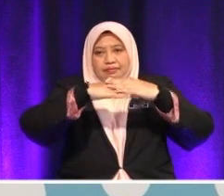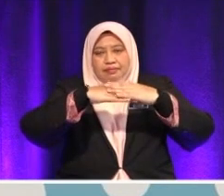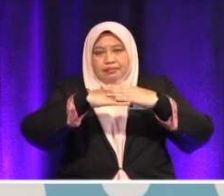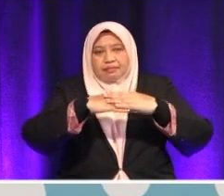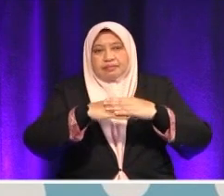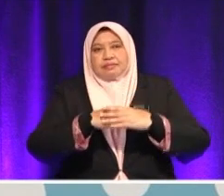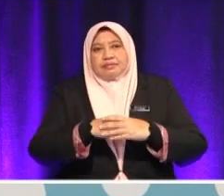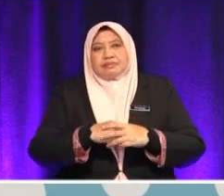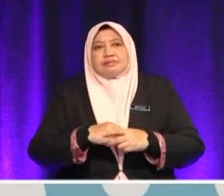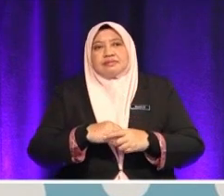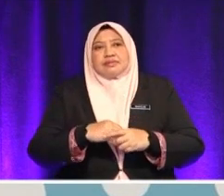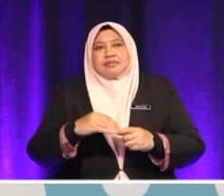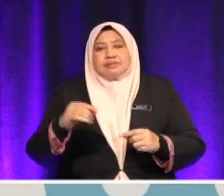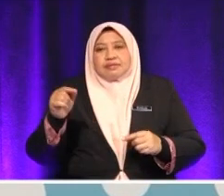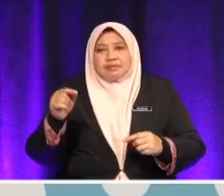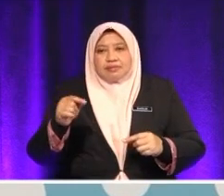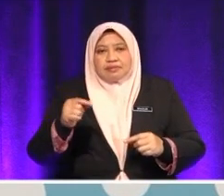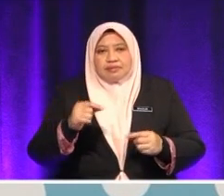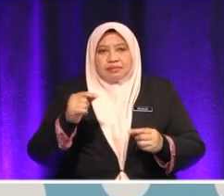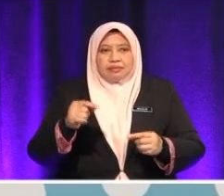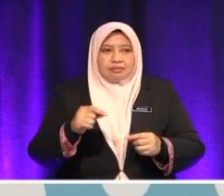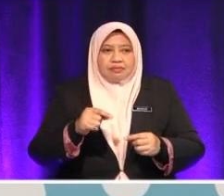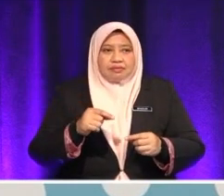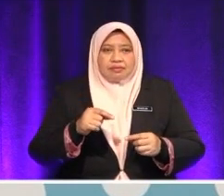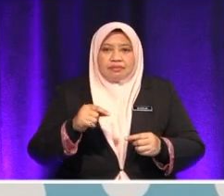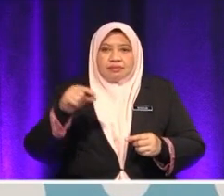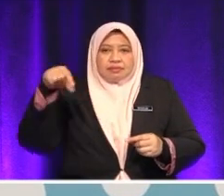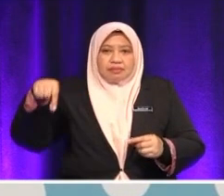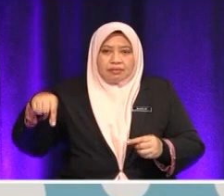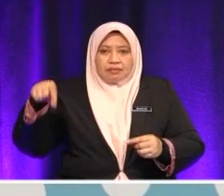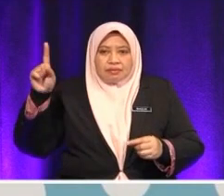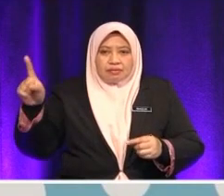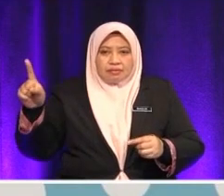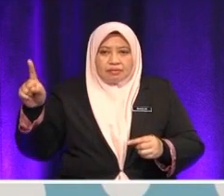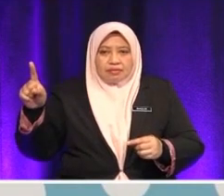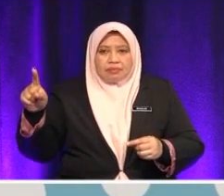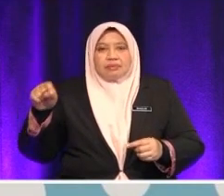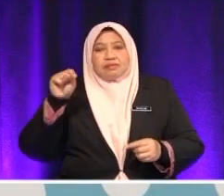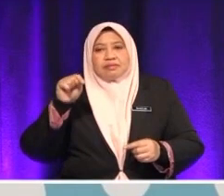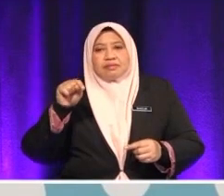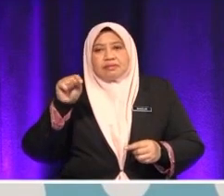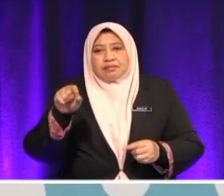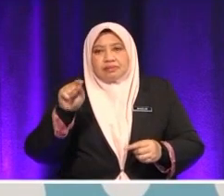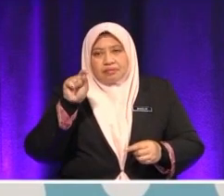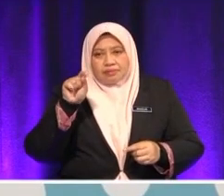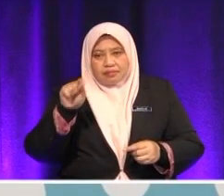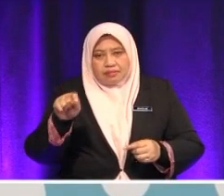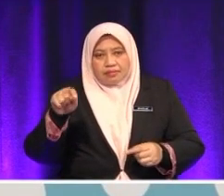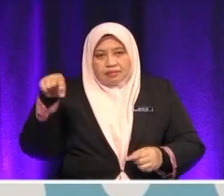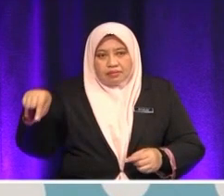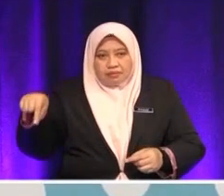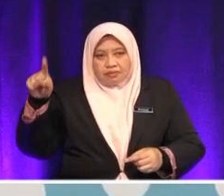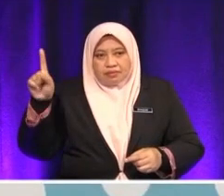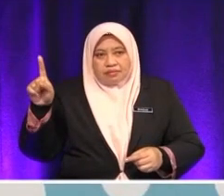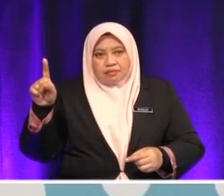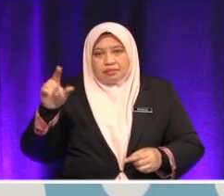nampak yang kedua kemudian kita ada Khatib pertama 170 jadi 170 adalah di sini dan